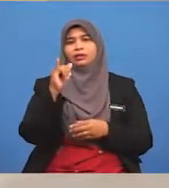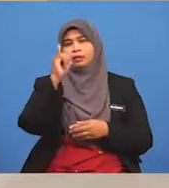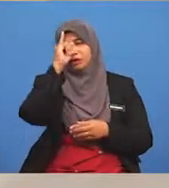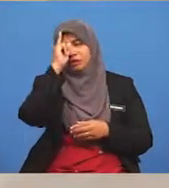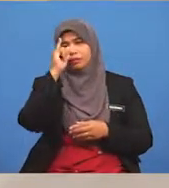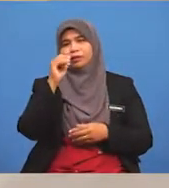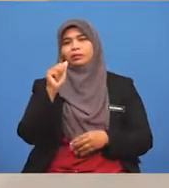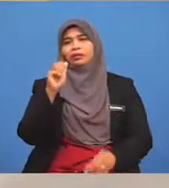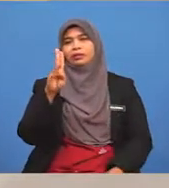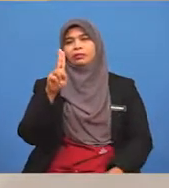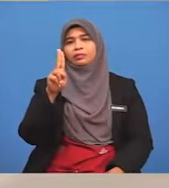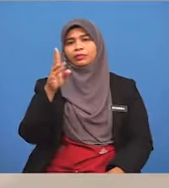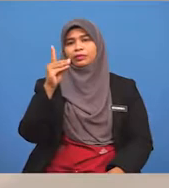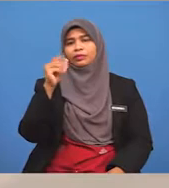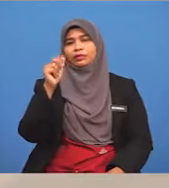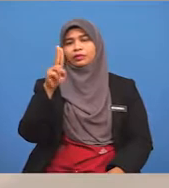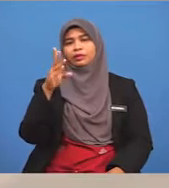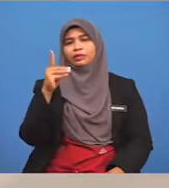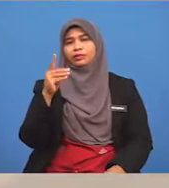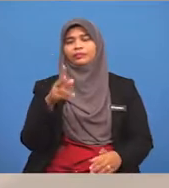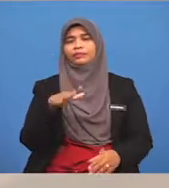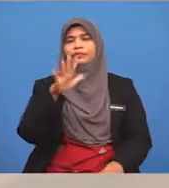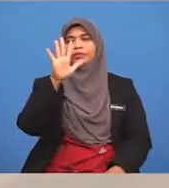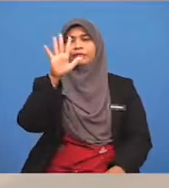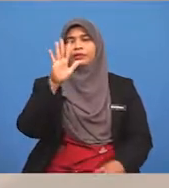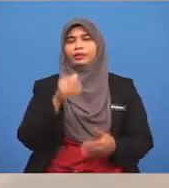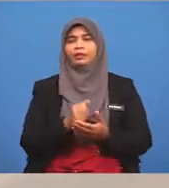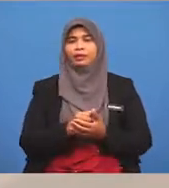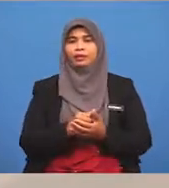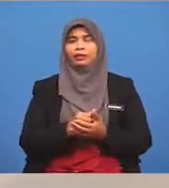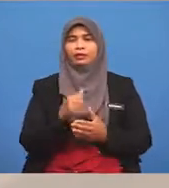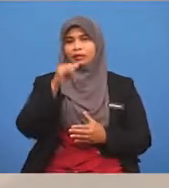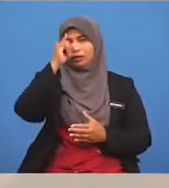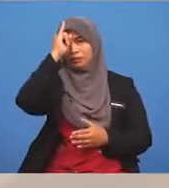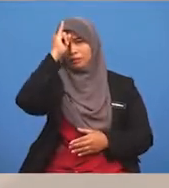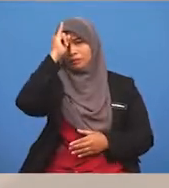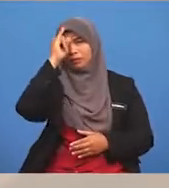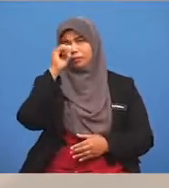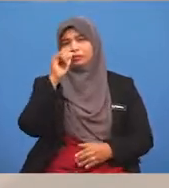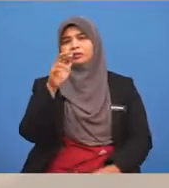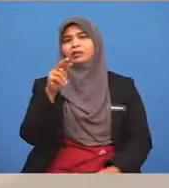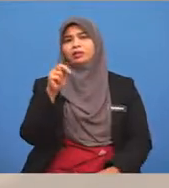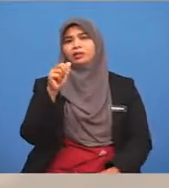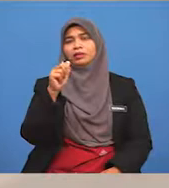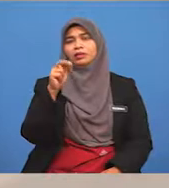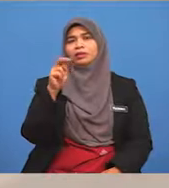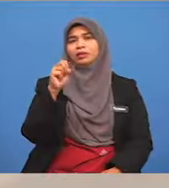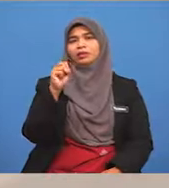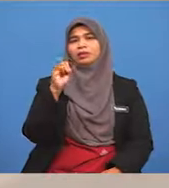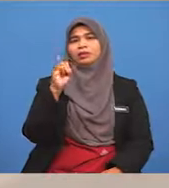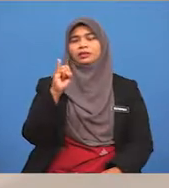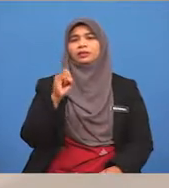dan Imam Abu Daud. Kelima, Imam An-Nasa'i, penyusun